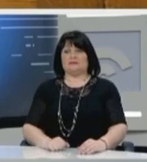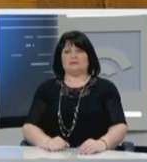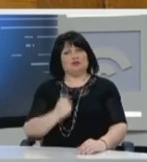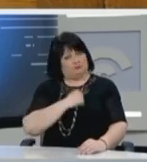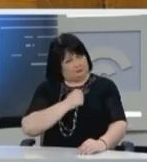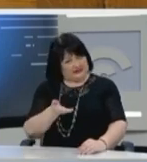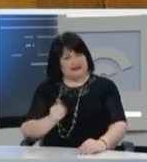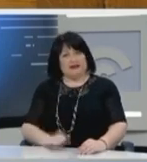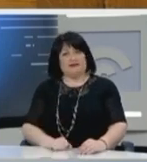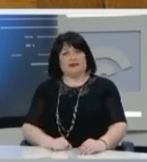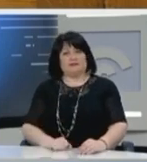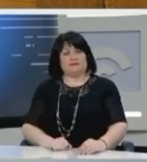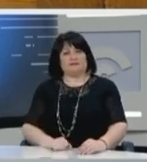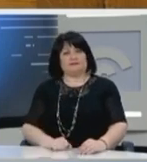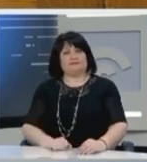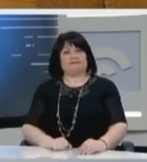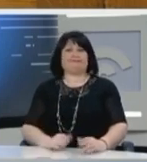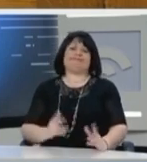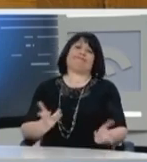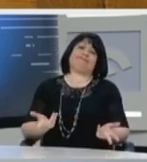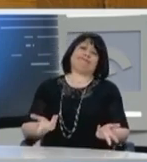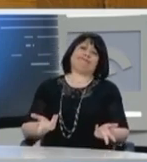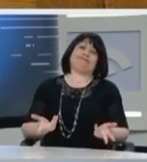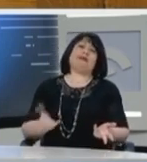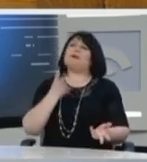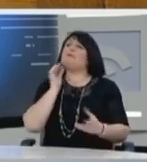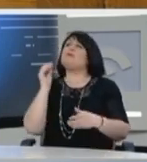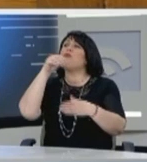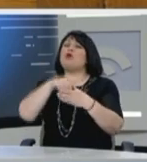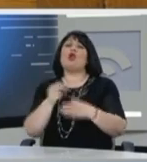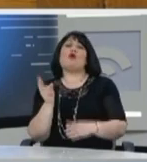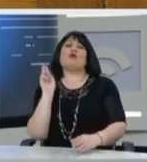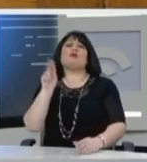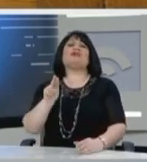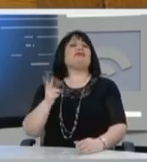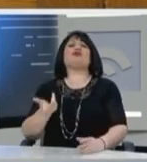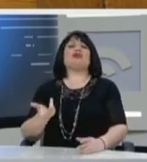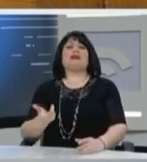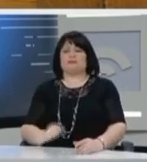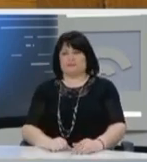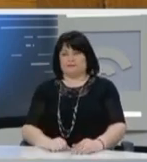Το πιστεύει ο κύριος Κυμπουρόπουλος. Άρα, γιατί πήγε, γιατί διάλεξε αυτό το κόμμα.